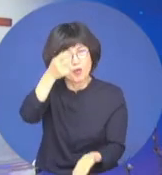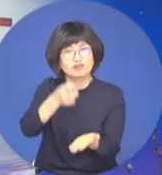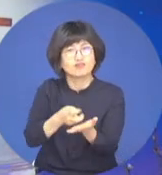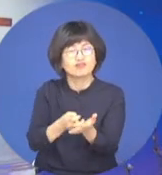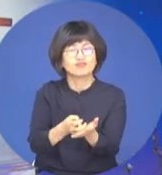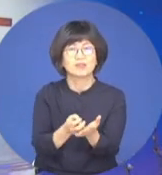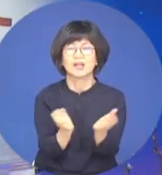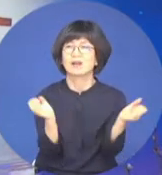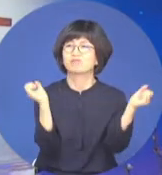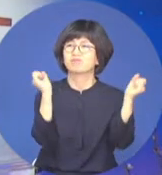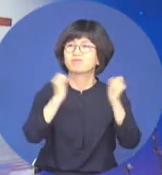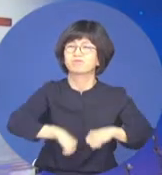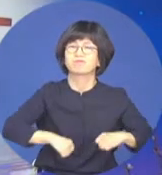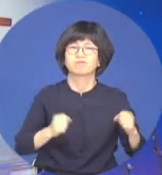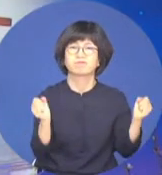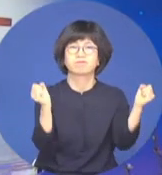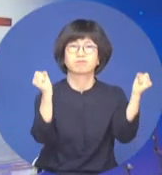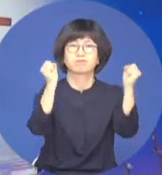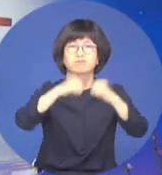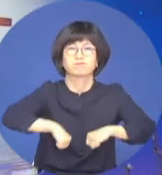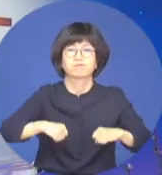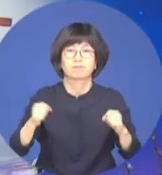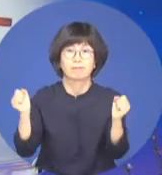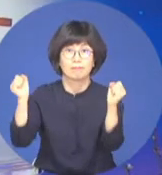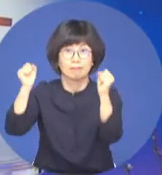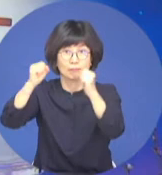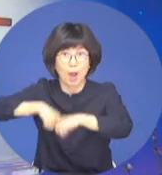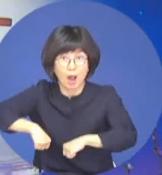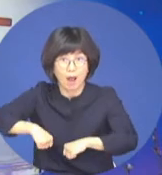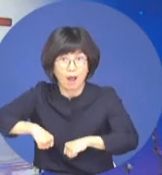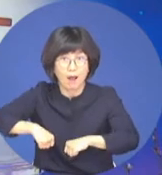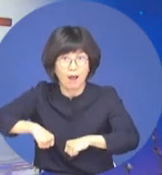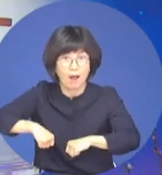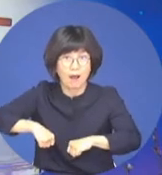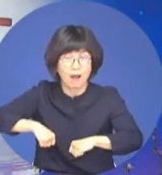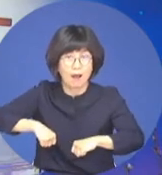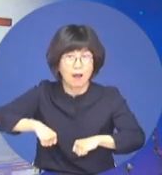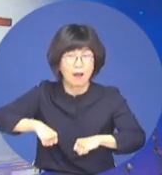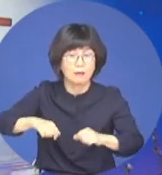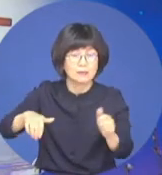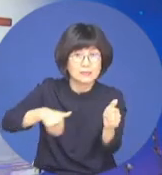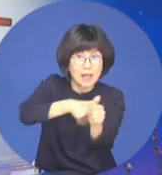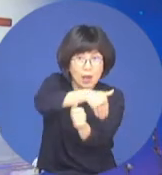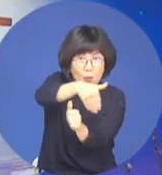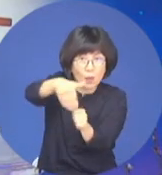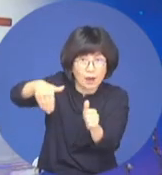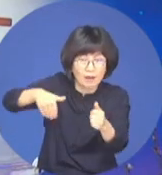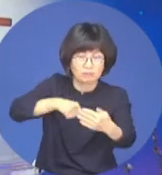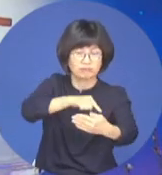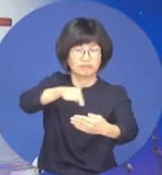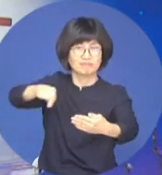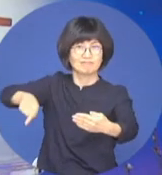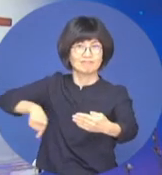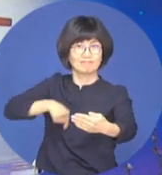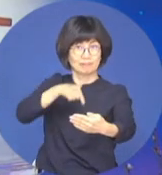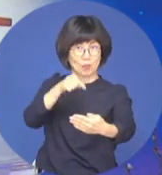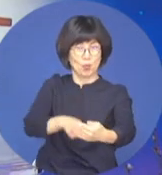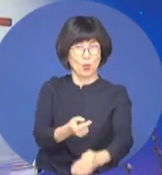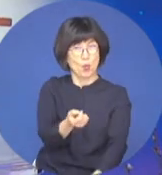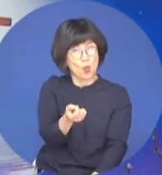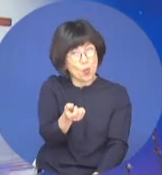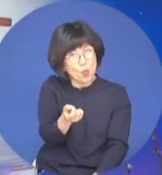거예요. 네? 이러한 상황에서도 항상 소수의 한마디로 이 크리에이티브 피플이